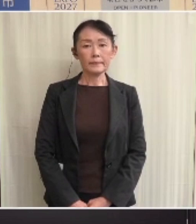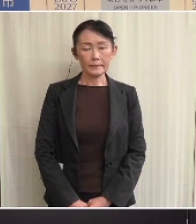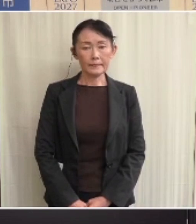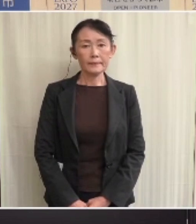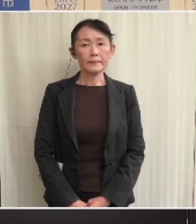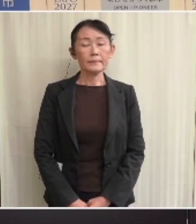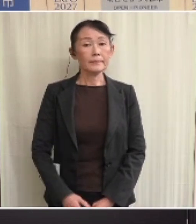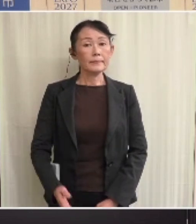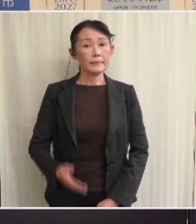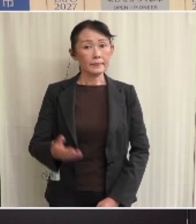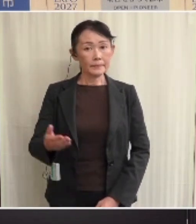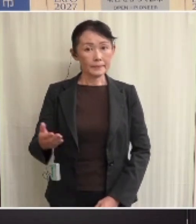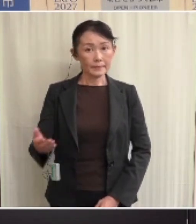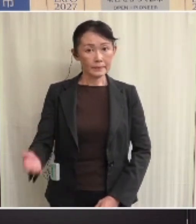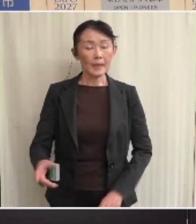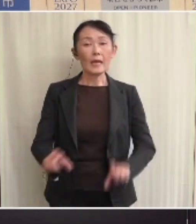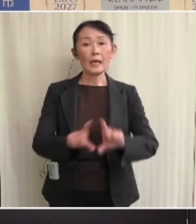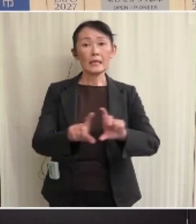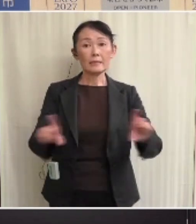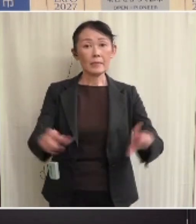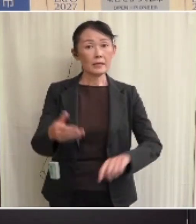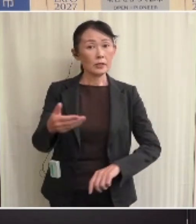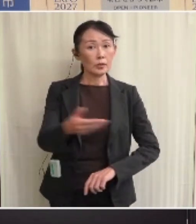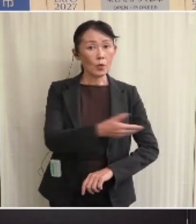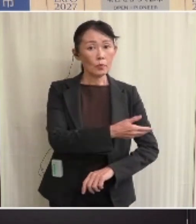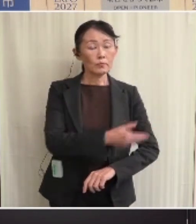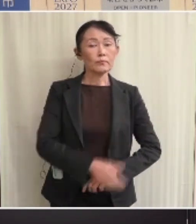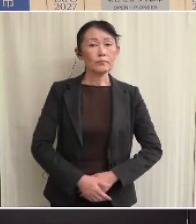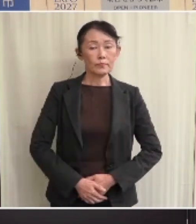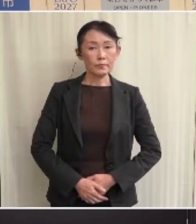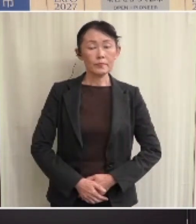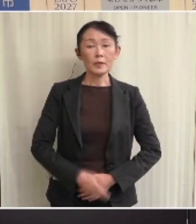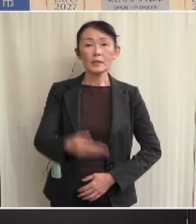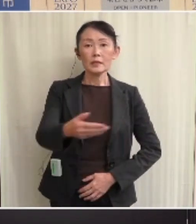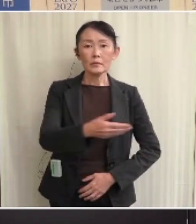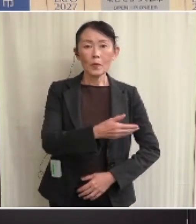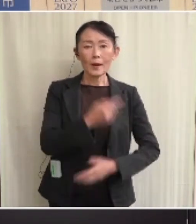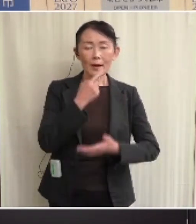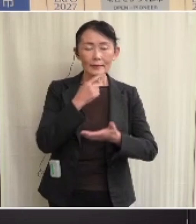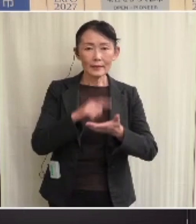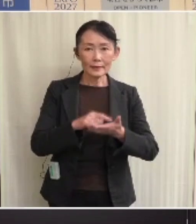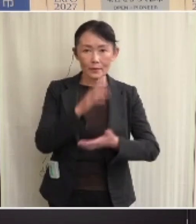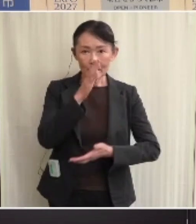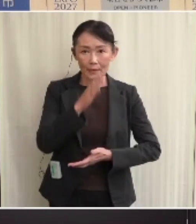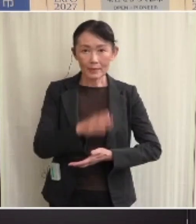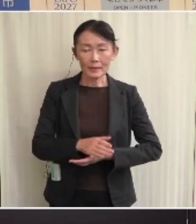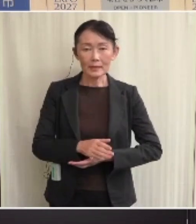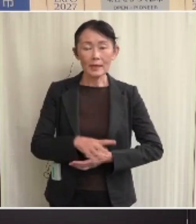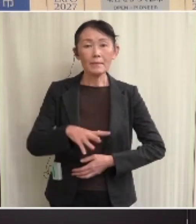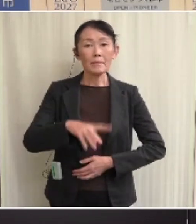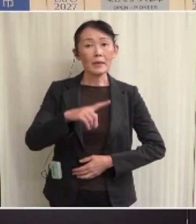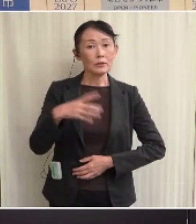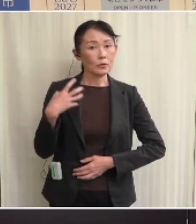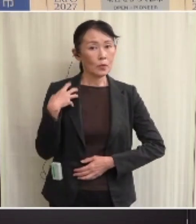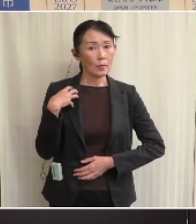はい、それでは引き続き一般質問に移ります。ご質問は簡潔にお願いできればと思います。まず幹事社からお願い